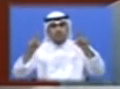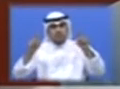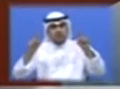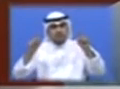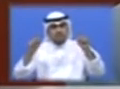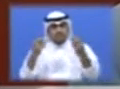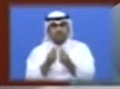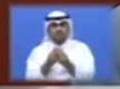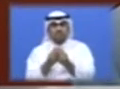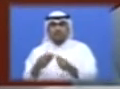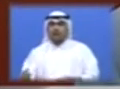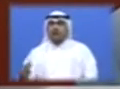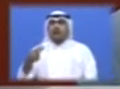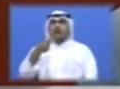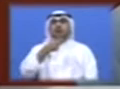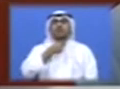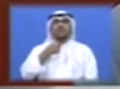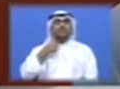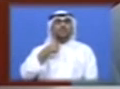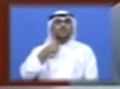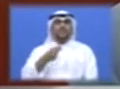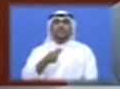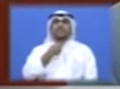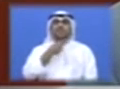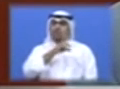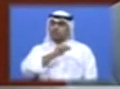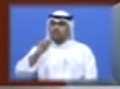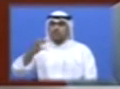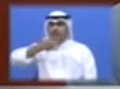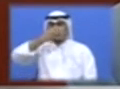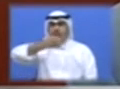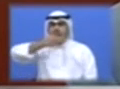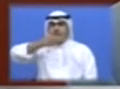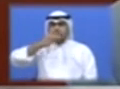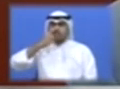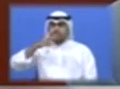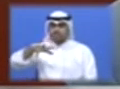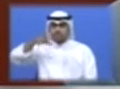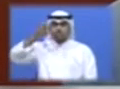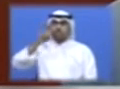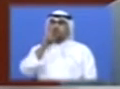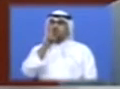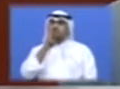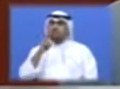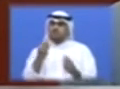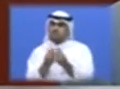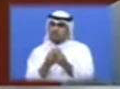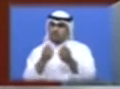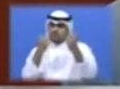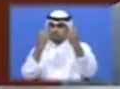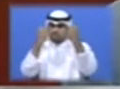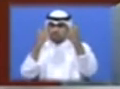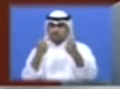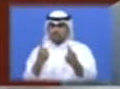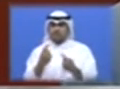الوقت حنجرة صناعية يستطيع من خلالها الكلام مثل ما تقولين بعد فترة وجيزة